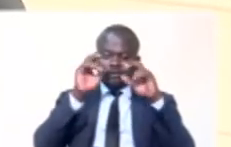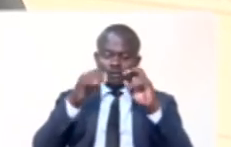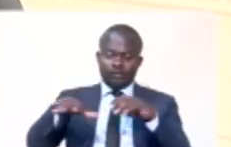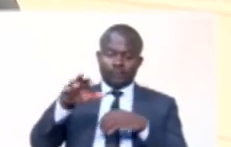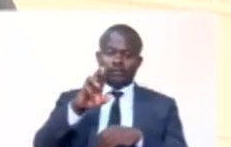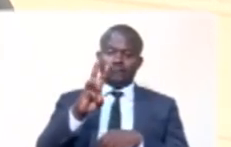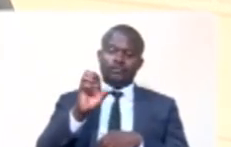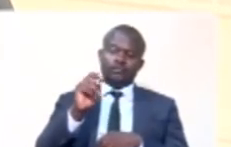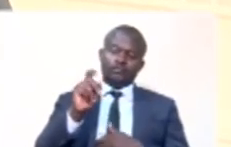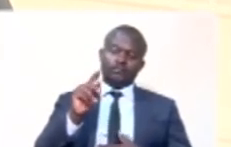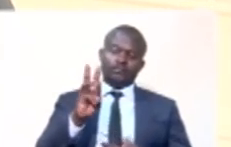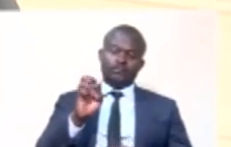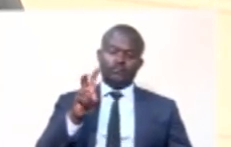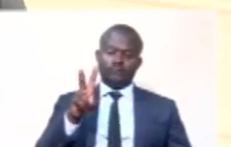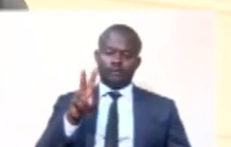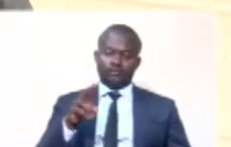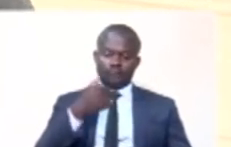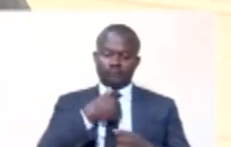bifite ubushobozi, bifite uruganda